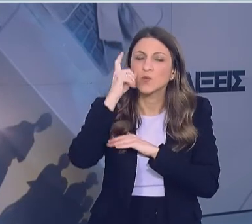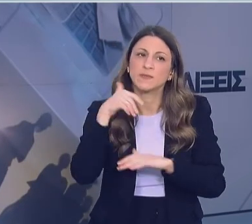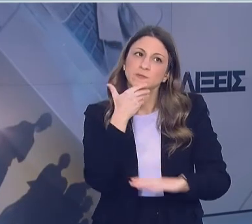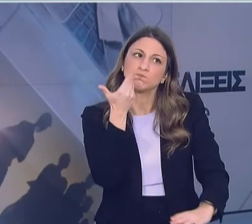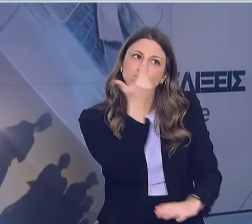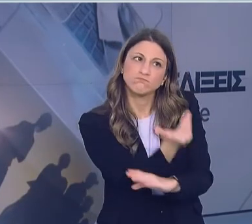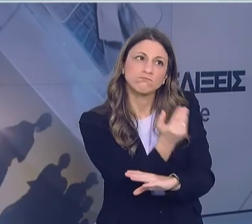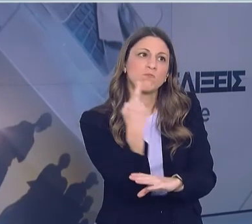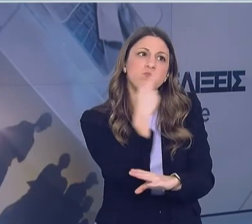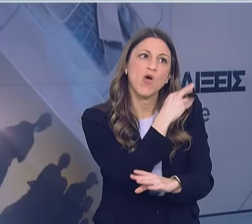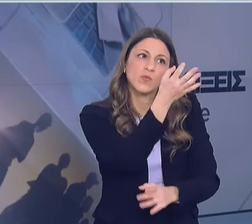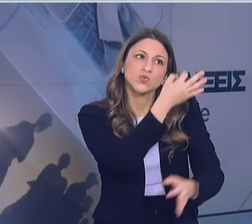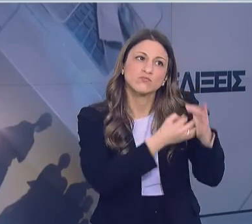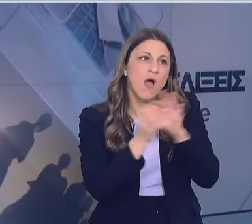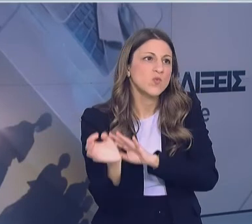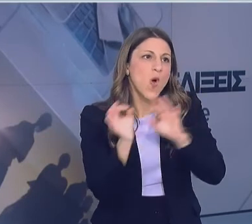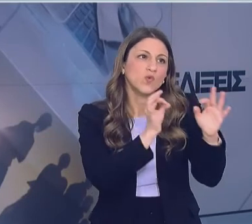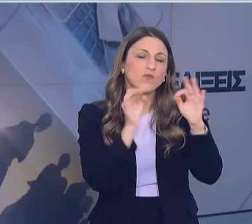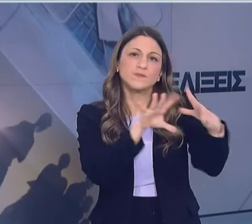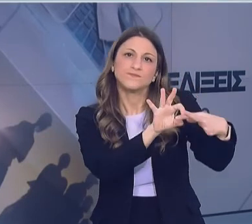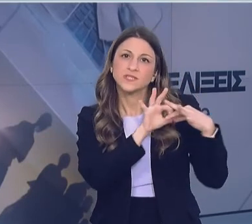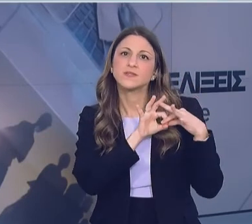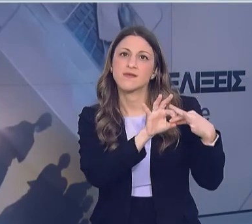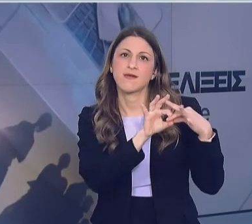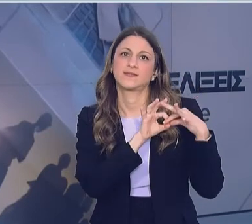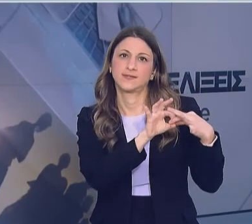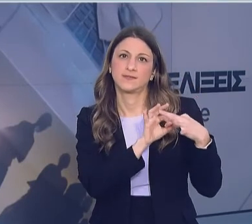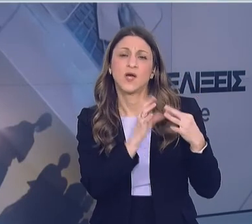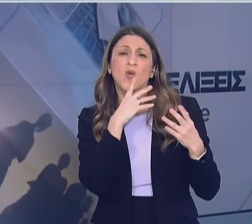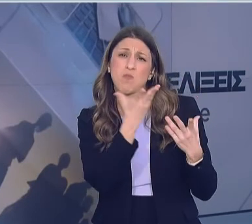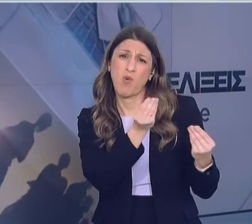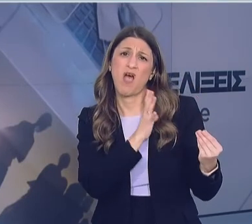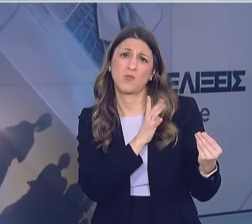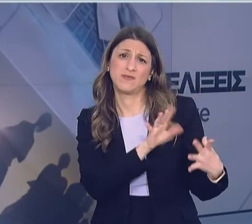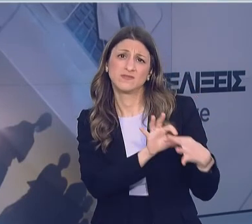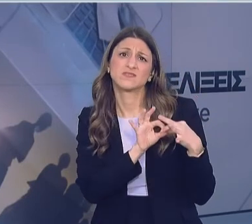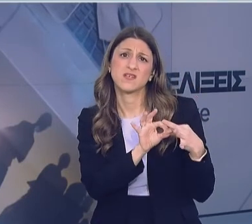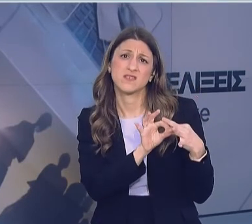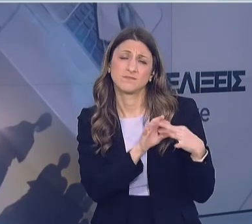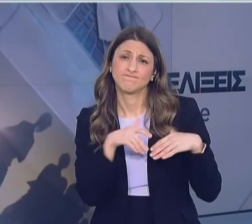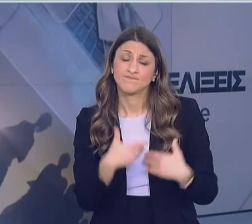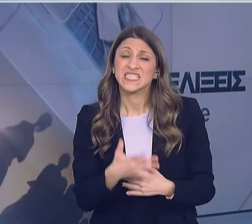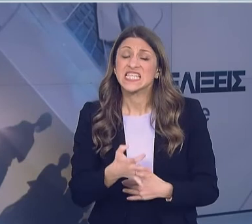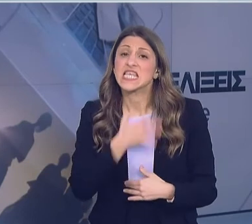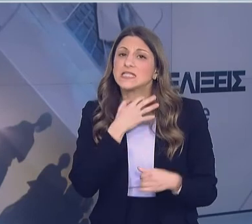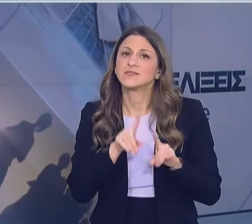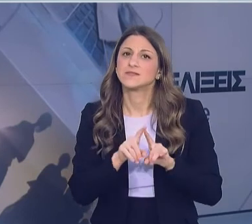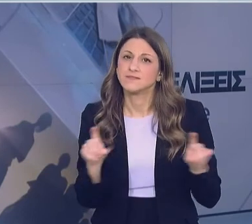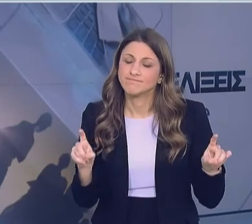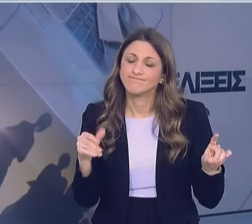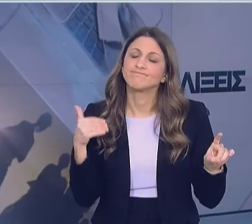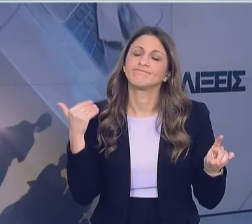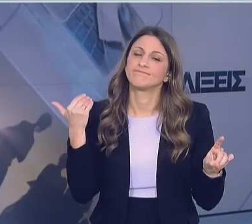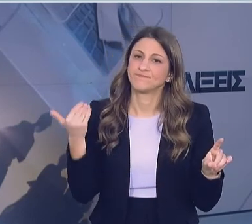Πρωθυπουργό και σε όλους που επιχειρησιακά εμπλέκονται στην διαδικασία αυτή για το επόμενο βήμα. Αυτό που χρειάζεται